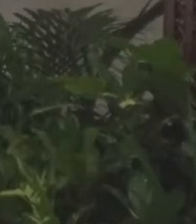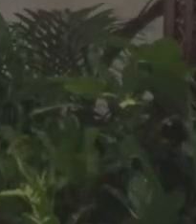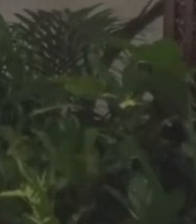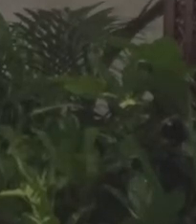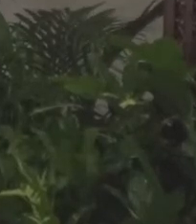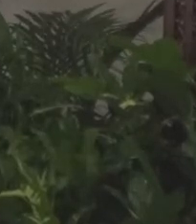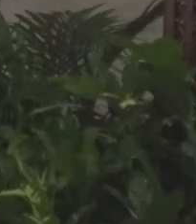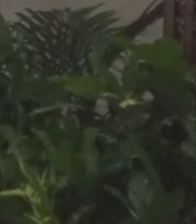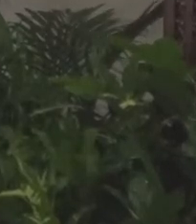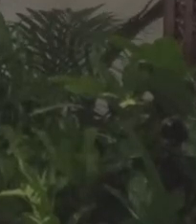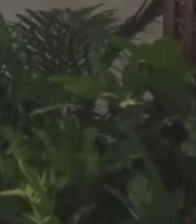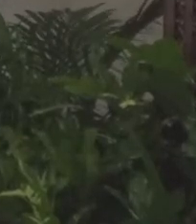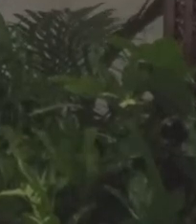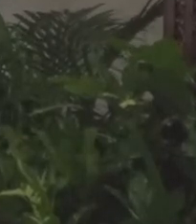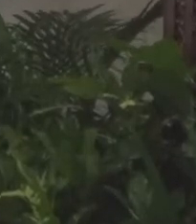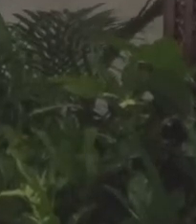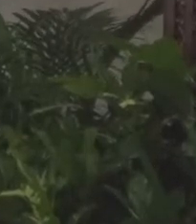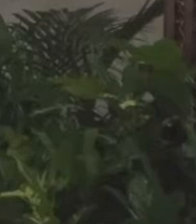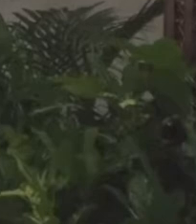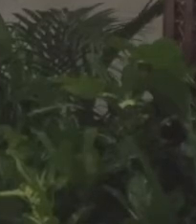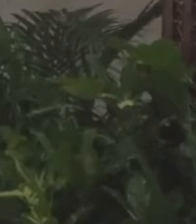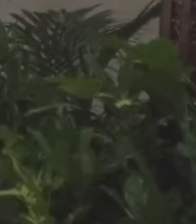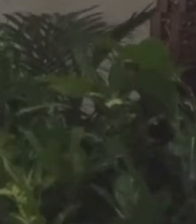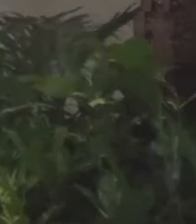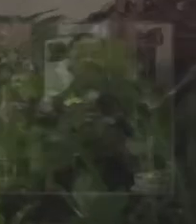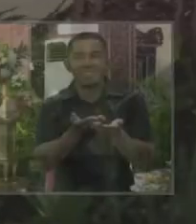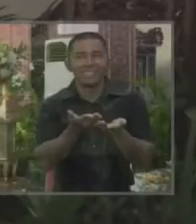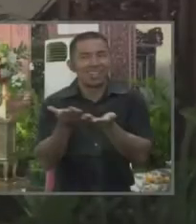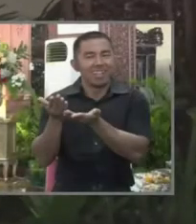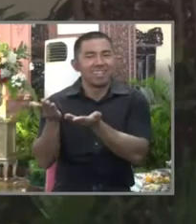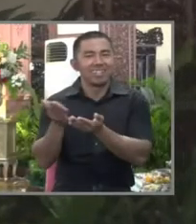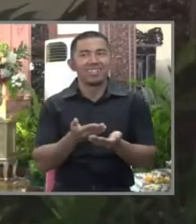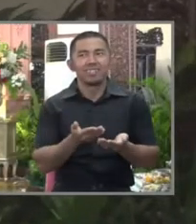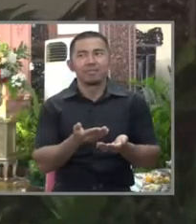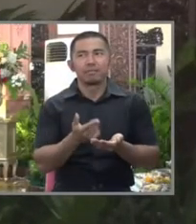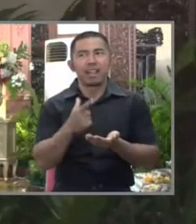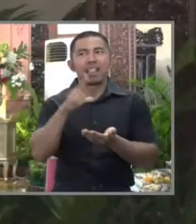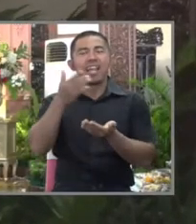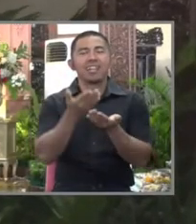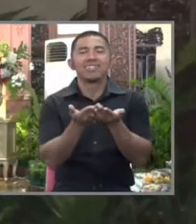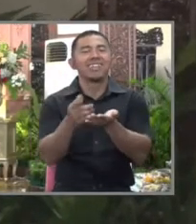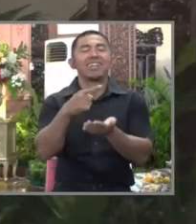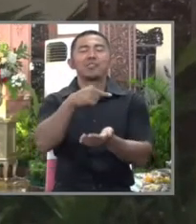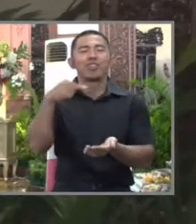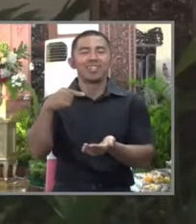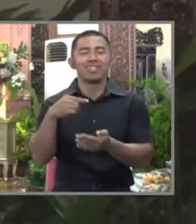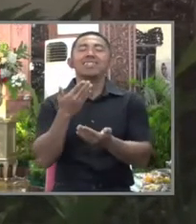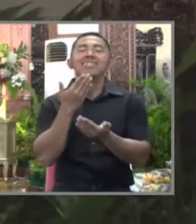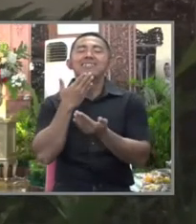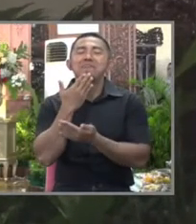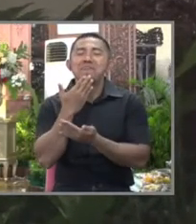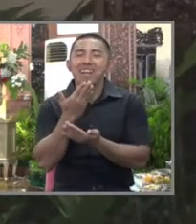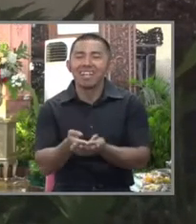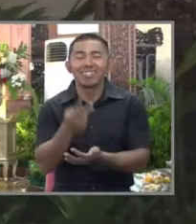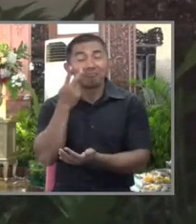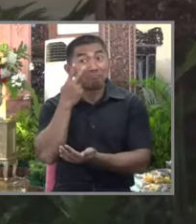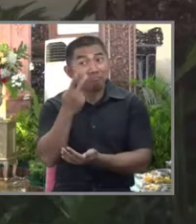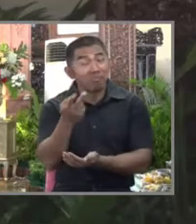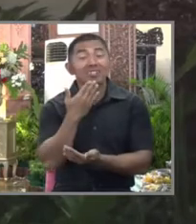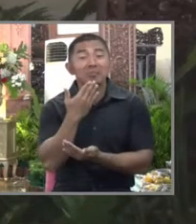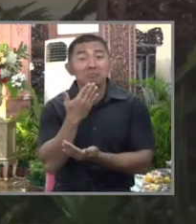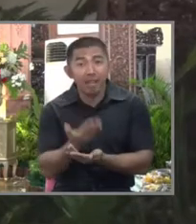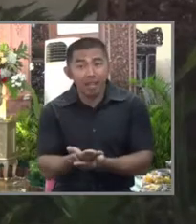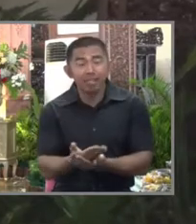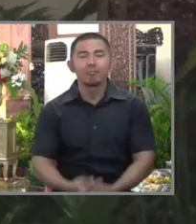wong tuan rumah, jadi nanti kalau yang lainnya mungkin dikurangi sidik-sidik gitu. Yeah. Terima kasih atas segala perhatiannya